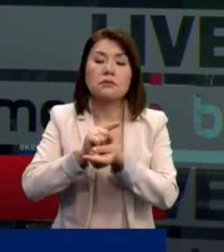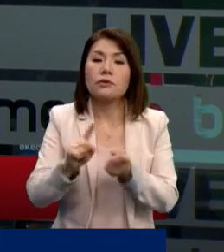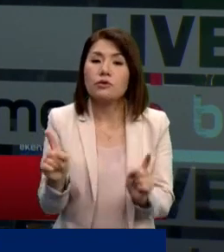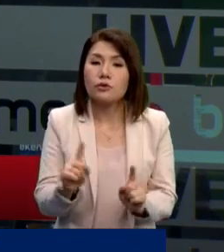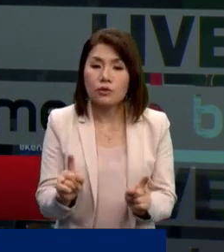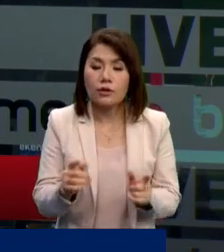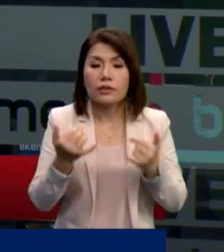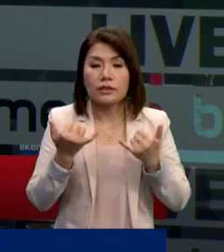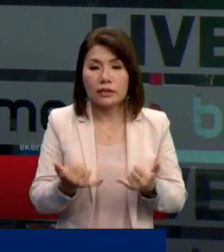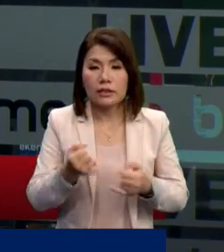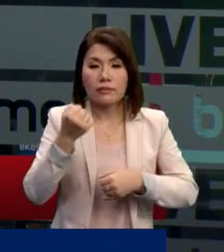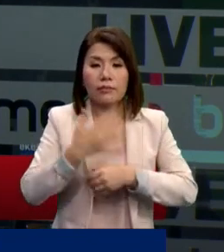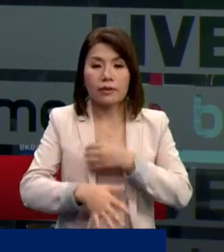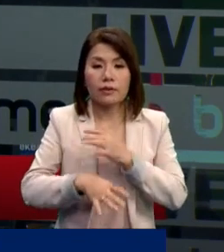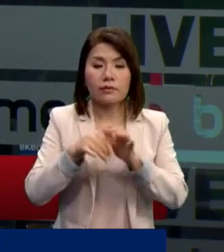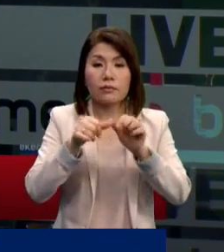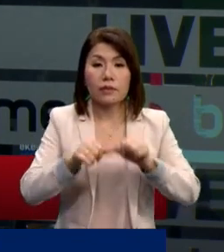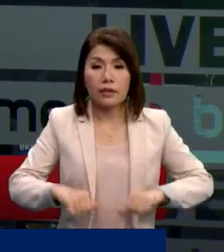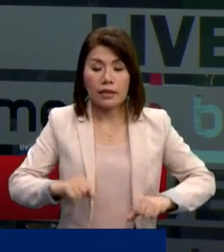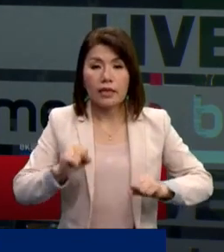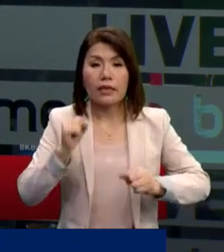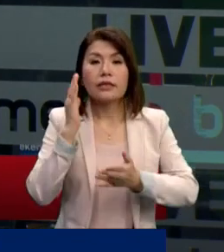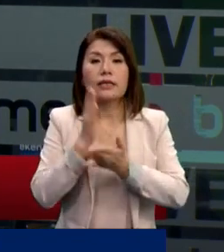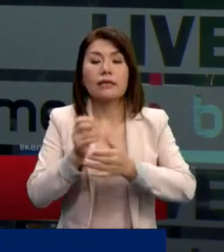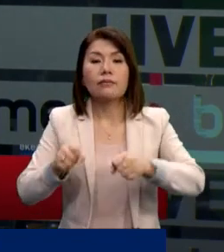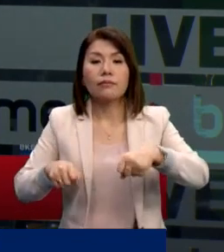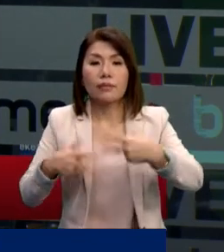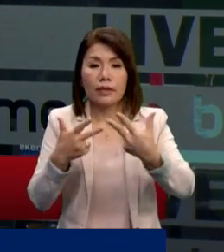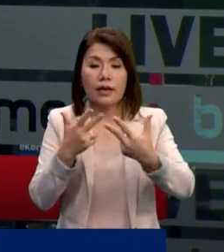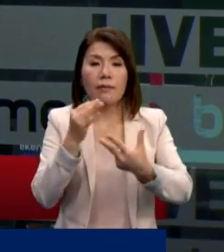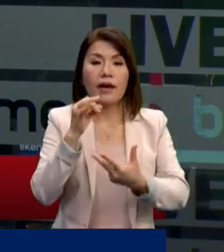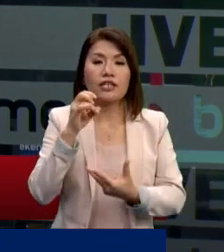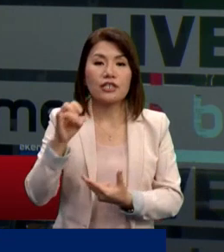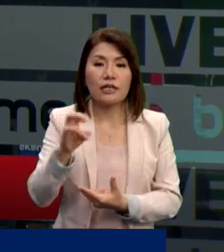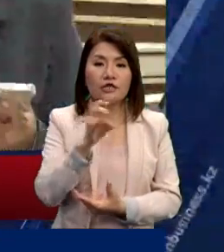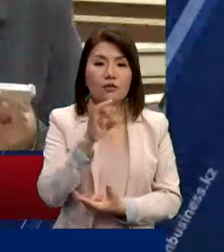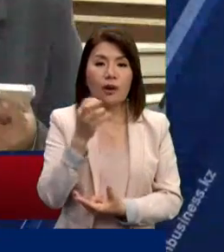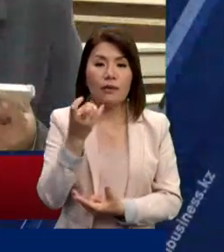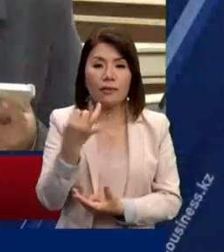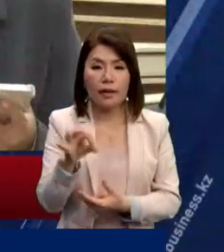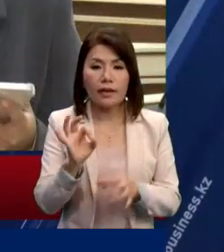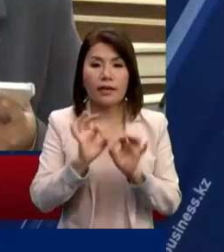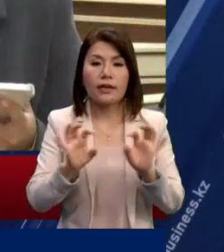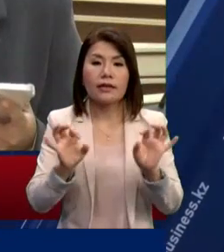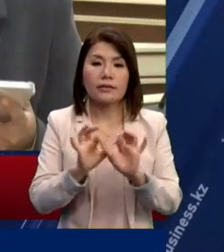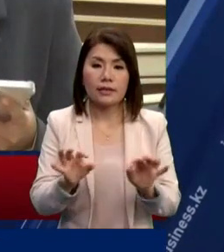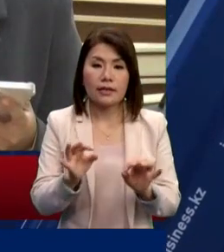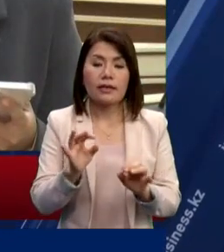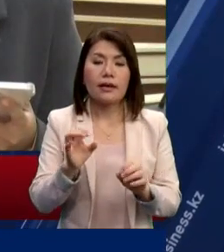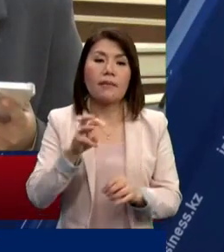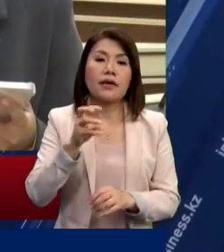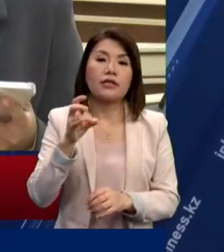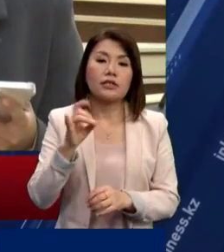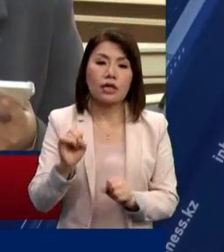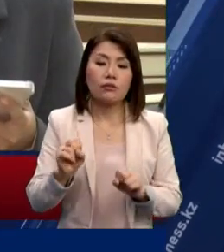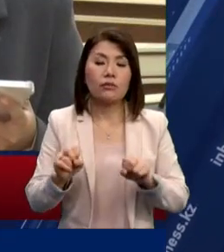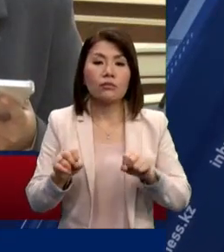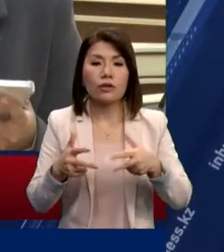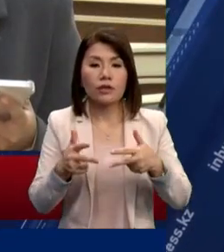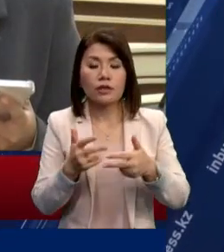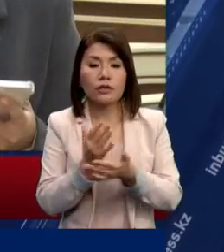Бұл сұрақтарға орталық сайлау комиссиясынан тікелей байланыста тұрған әріптесім Маржан Жұмабай жауап беруге дайын. Маржан,